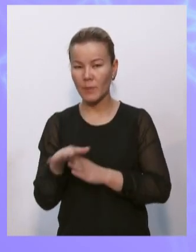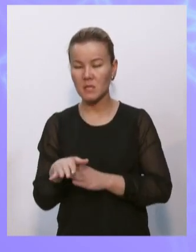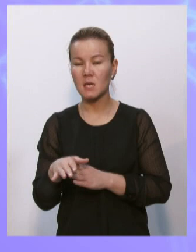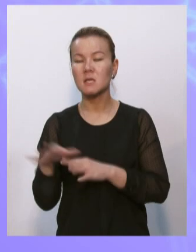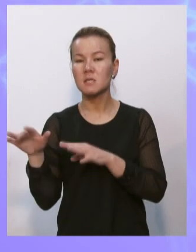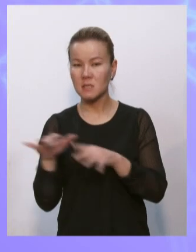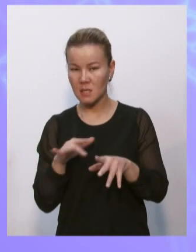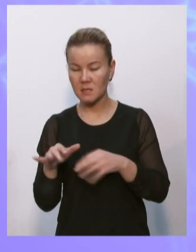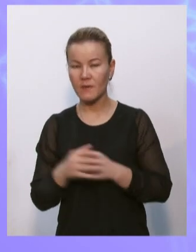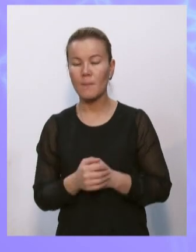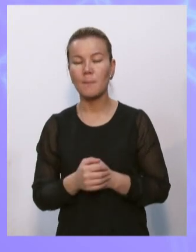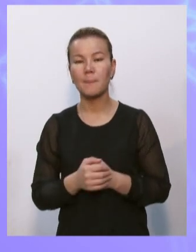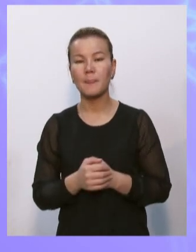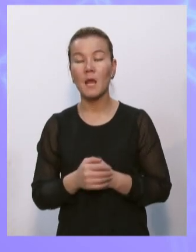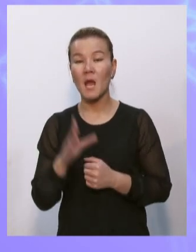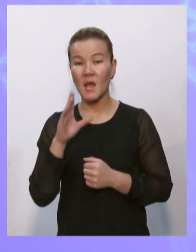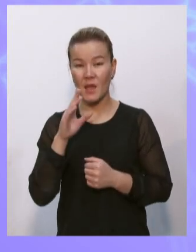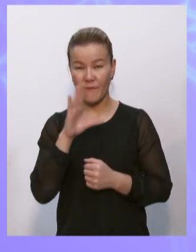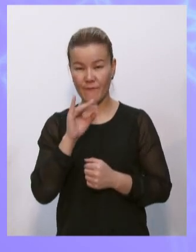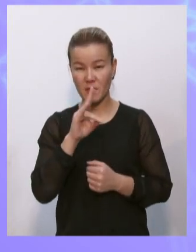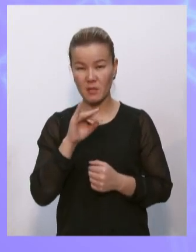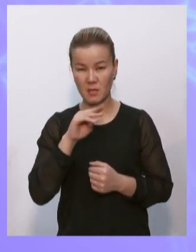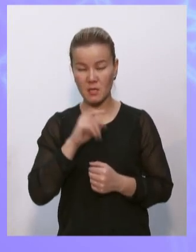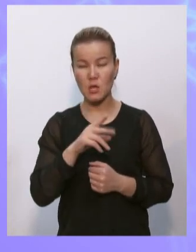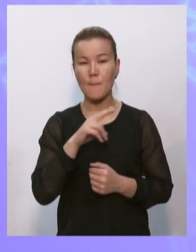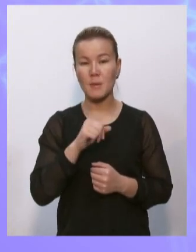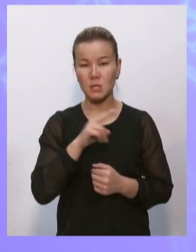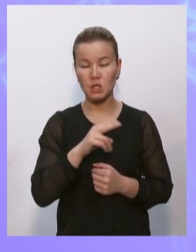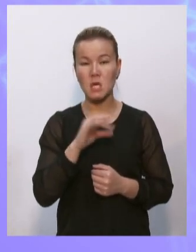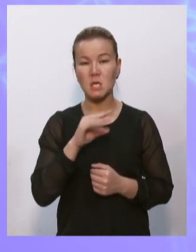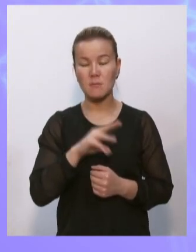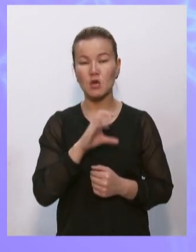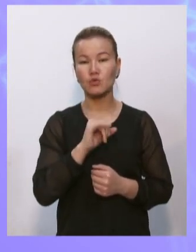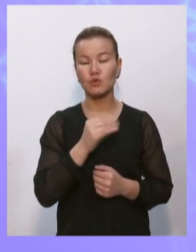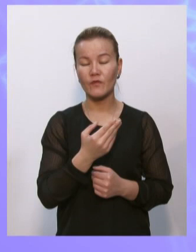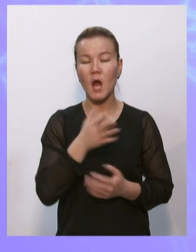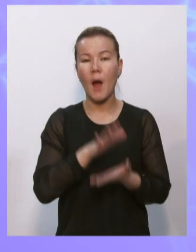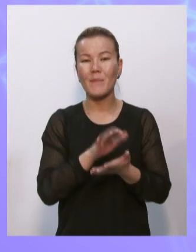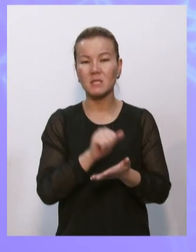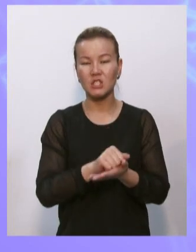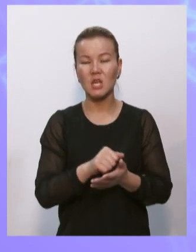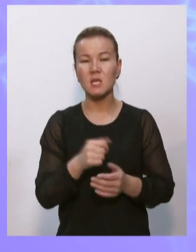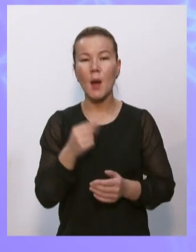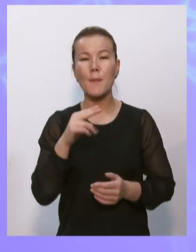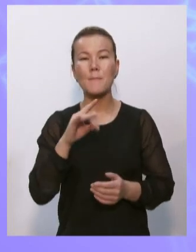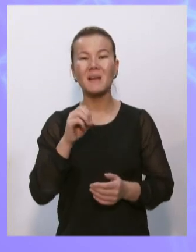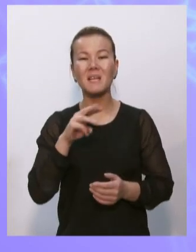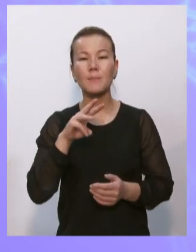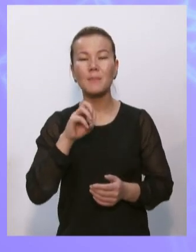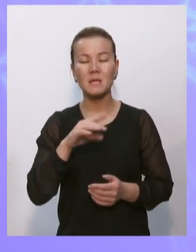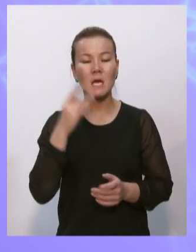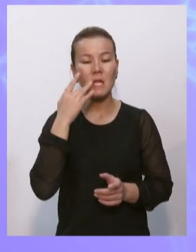выполняет действие. В винительном падеже имя существительное обозначает предмет,